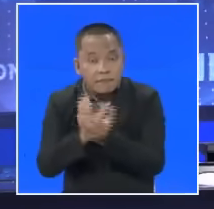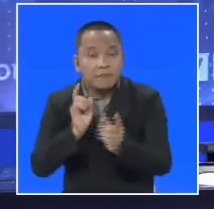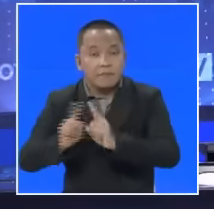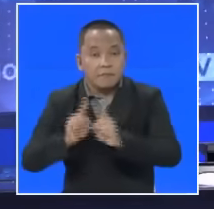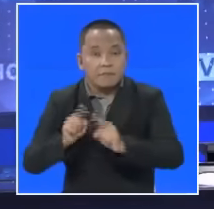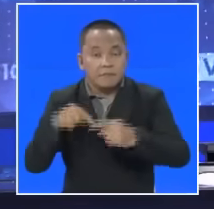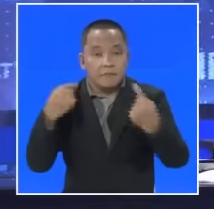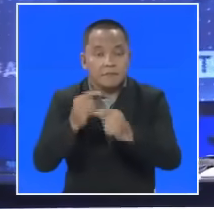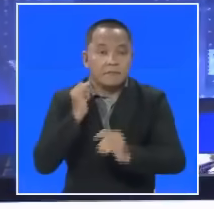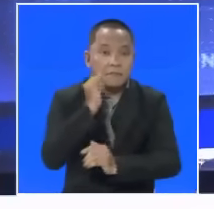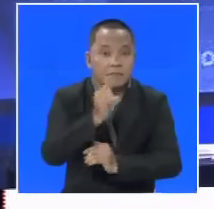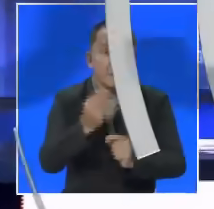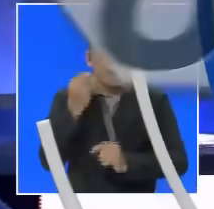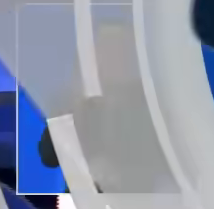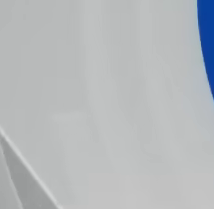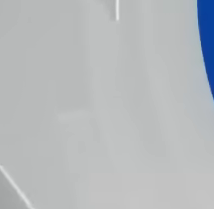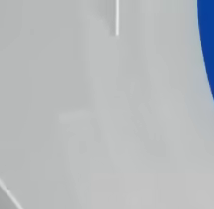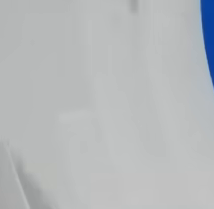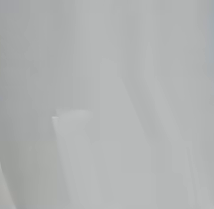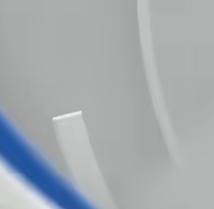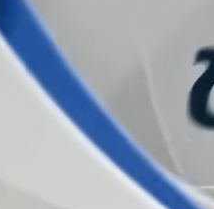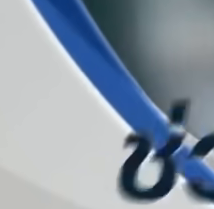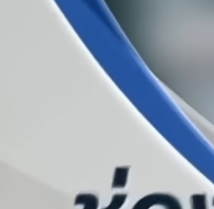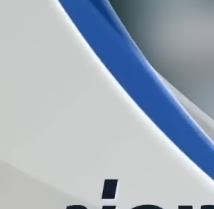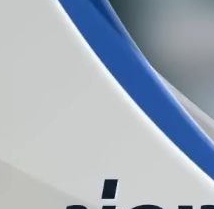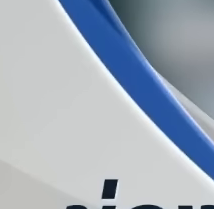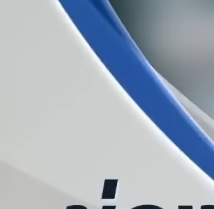าไปบุกบ้านผู้เสียหายนะคะซึ่งผู้เ